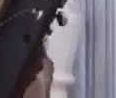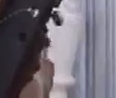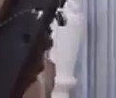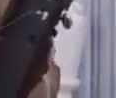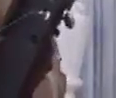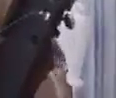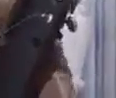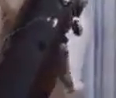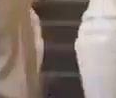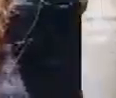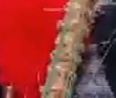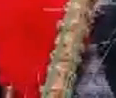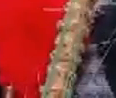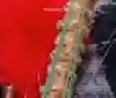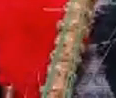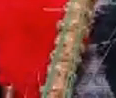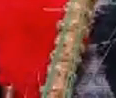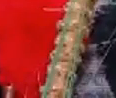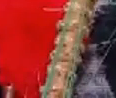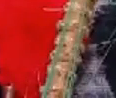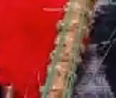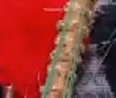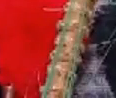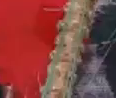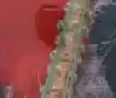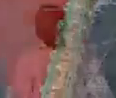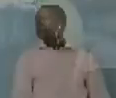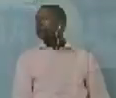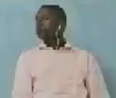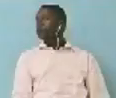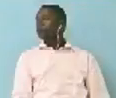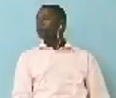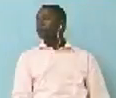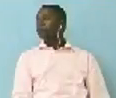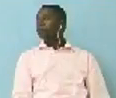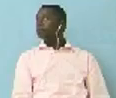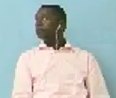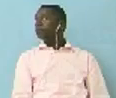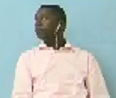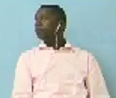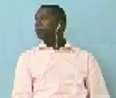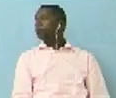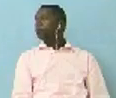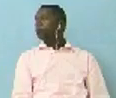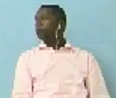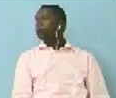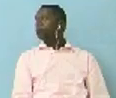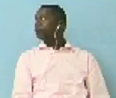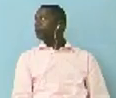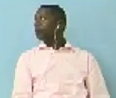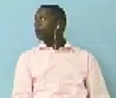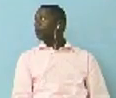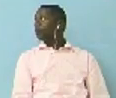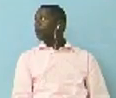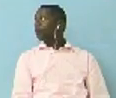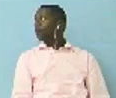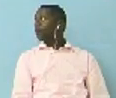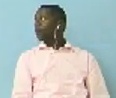karam fa janni woni yenyum kora be mba min da kanake kan. Thank you.